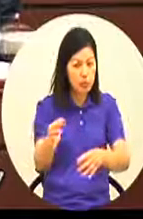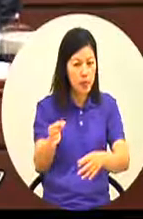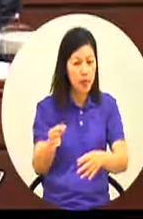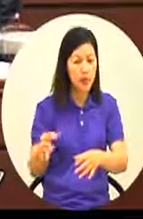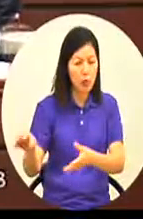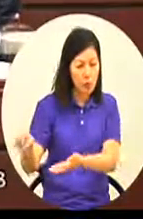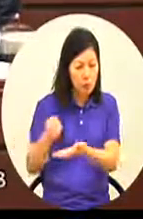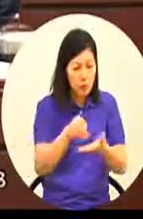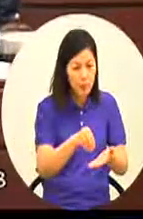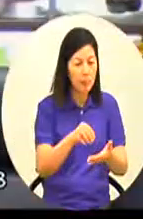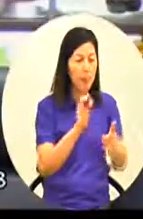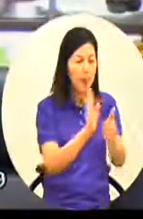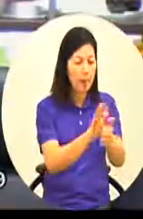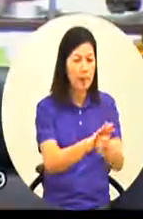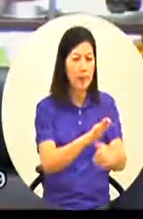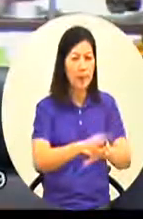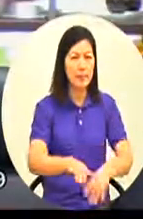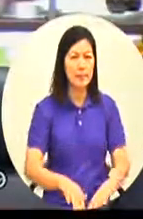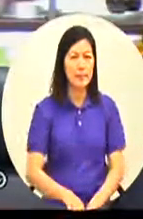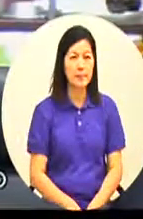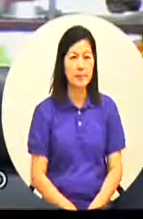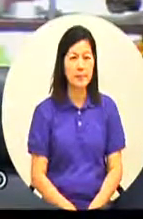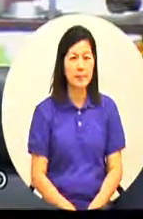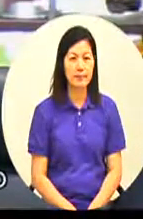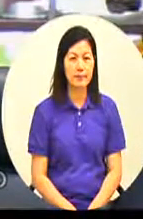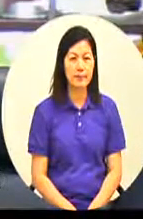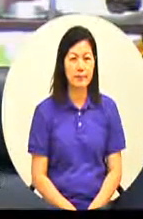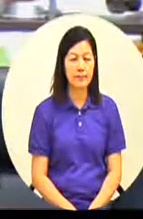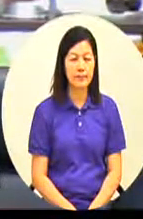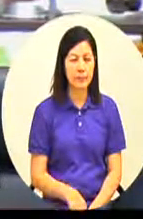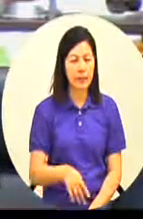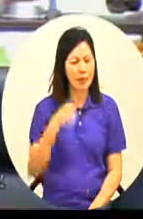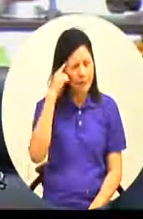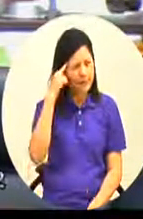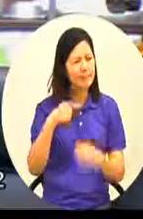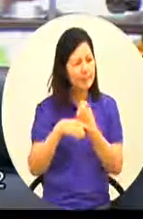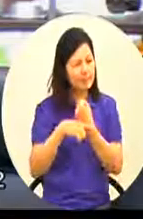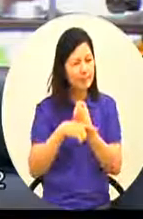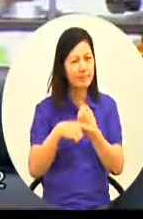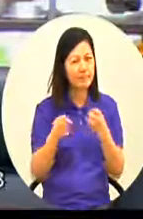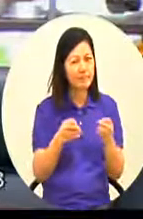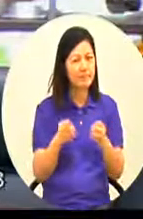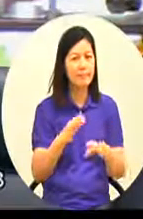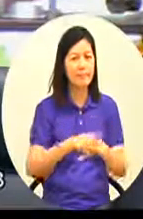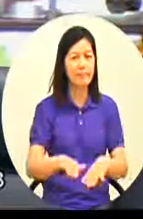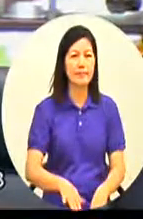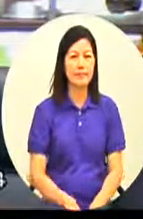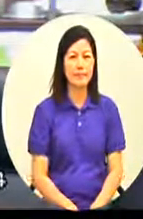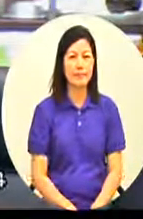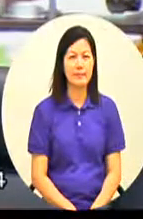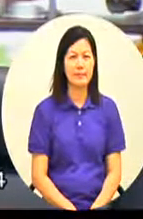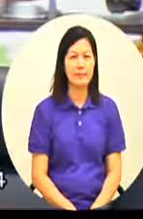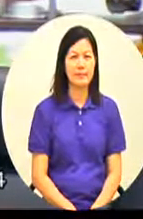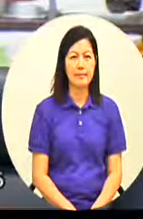分。是，系我来到想办法啦，我来到想办法，好，